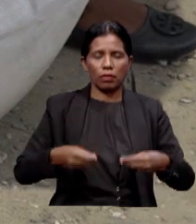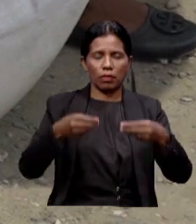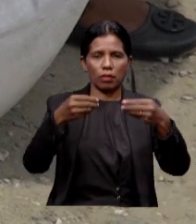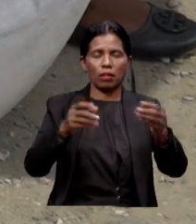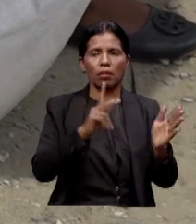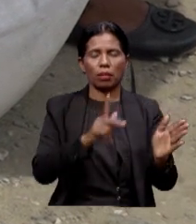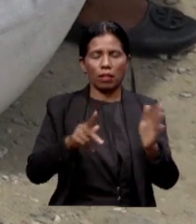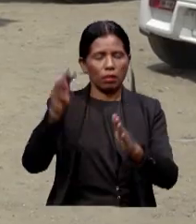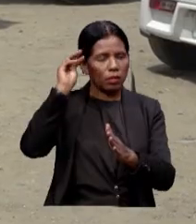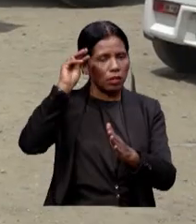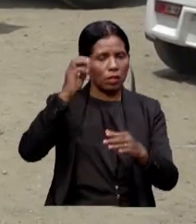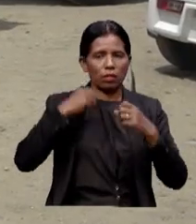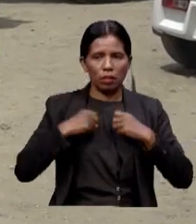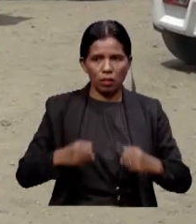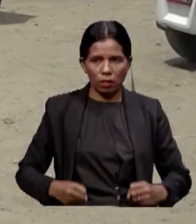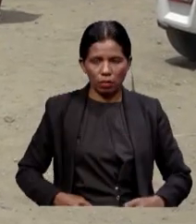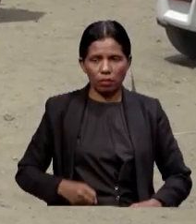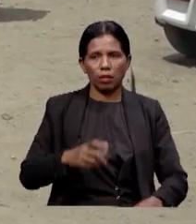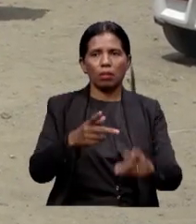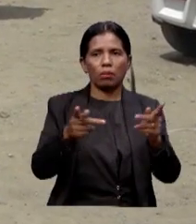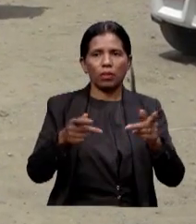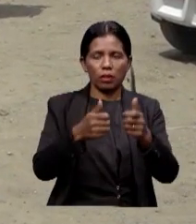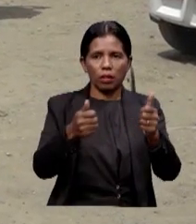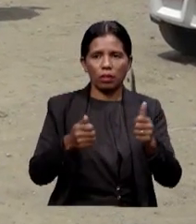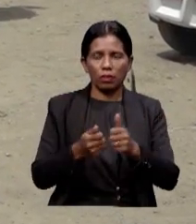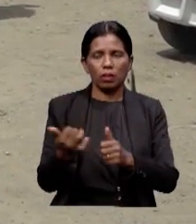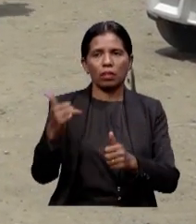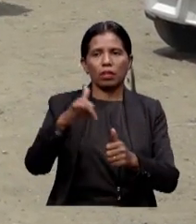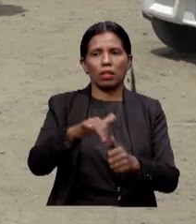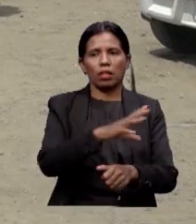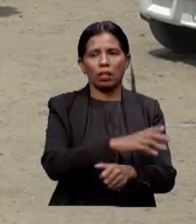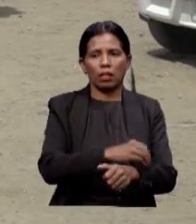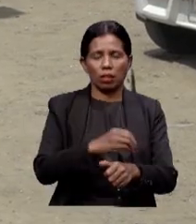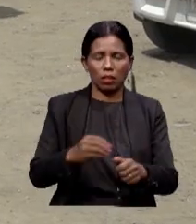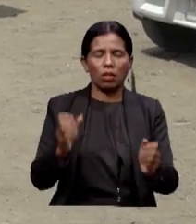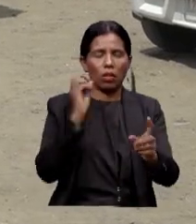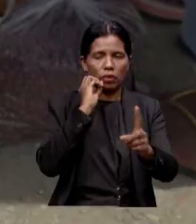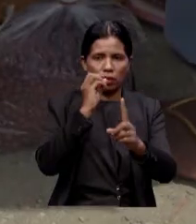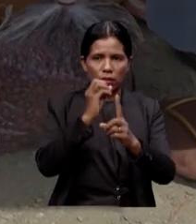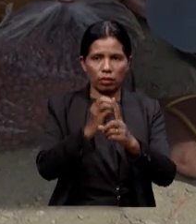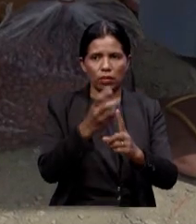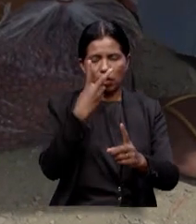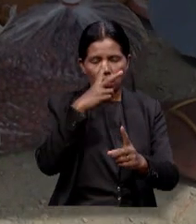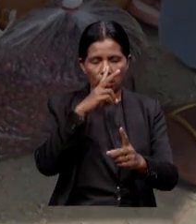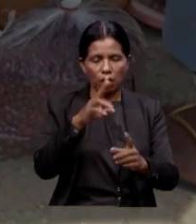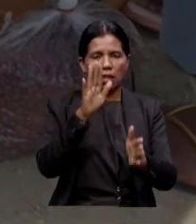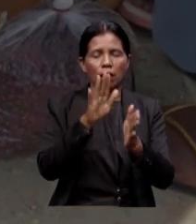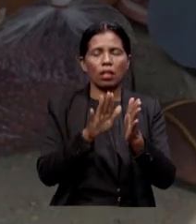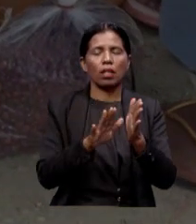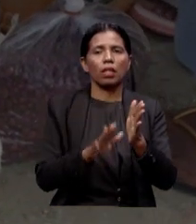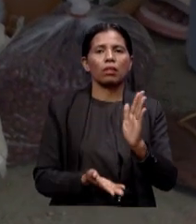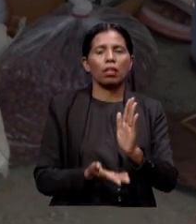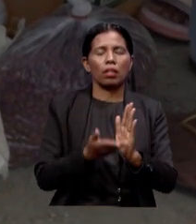plano Minister Saudi nian ba posto Saudi sira iha teritorio nasional ho objetivo aterus ma nutrisaun iha Timor